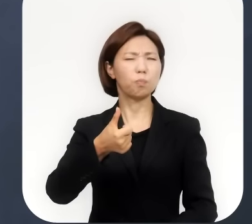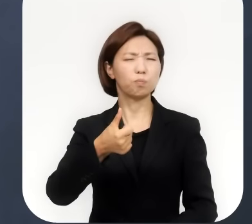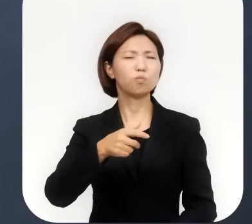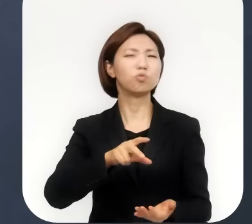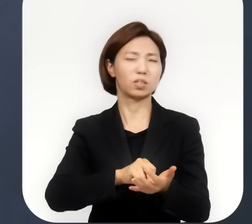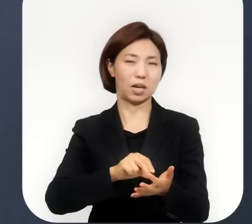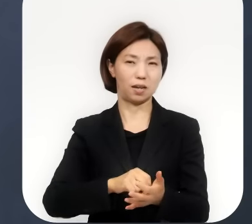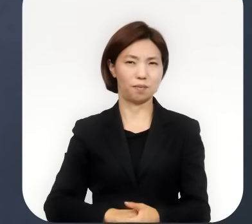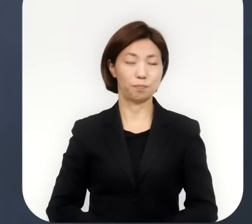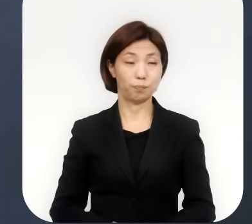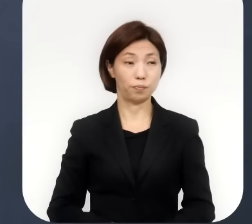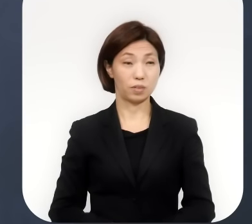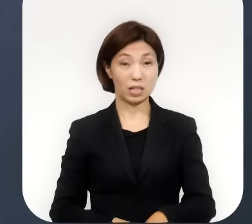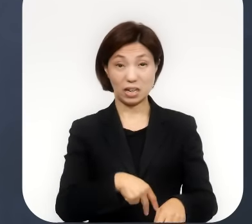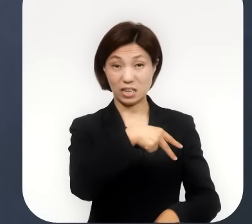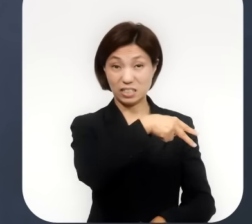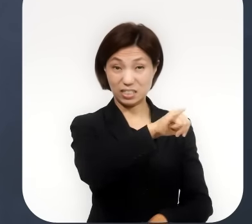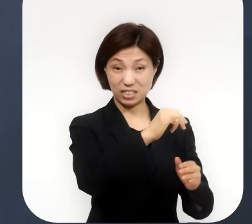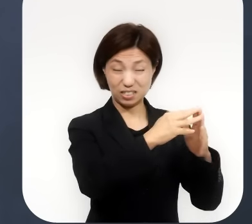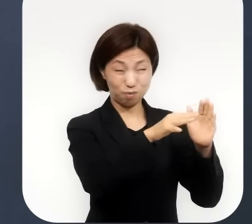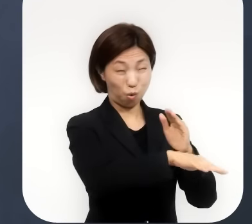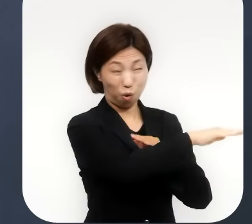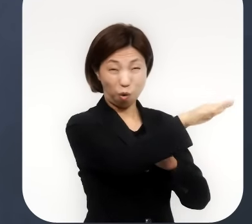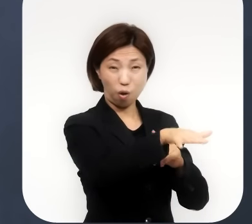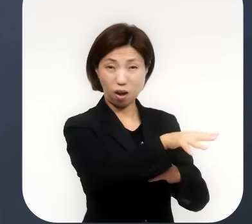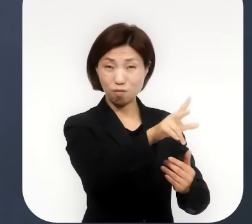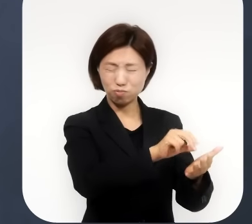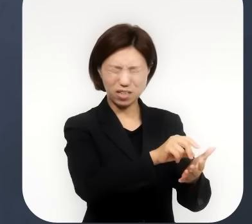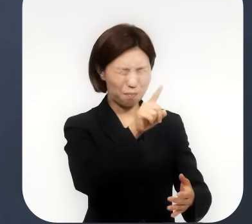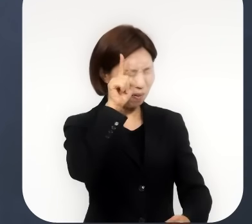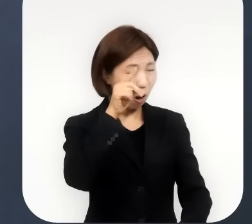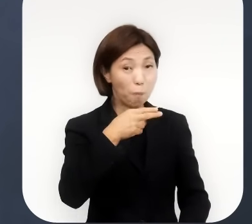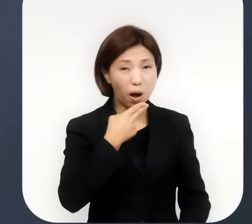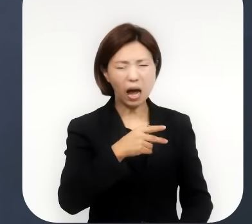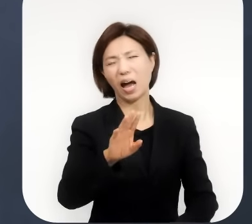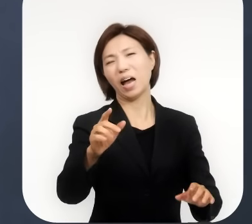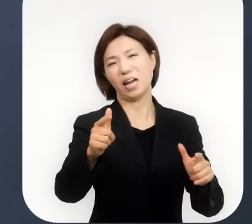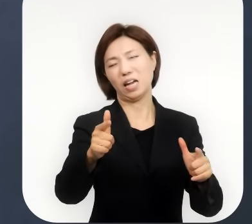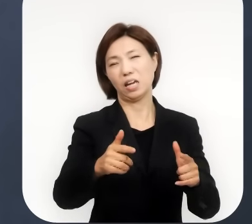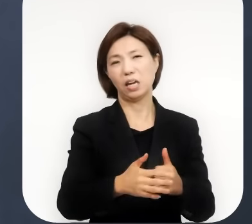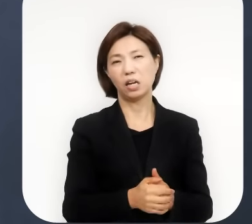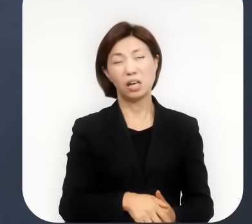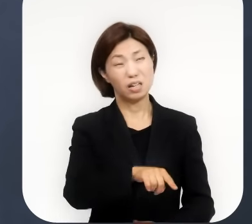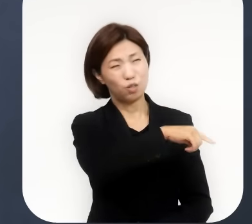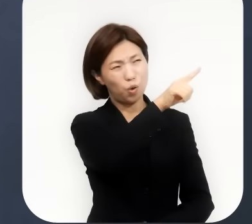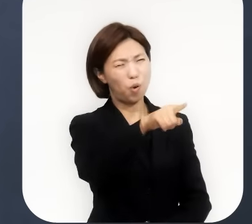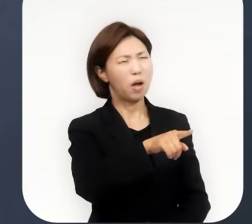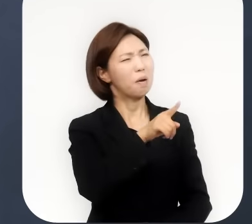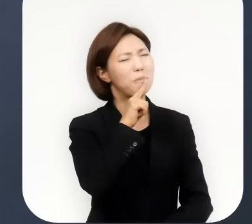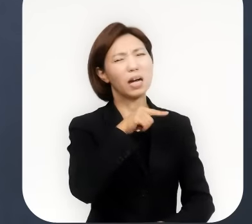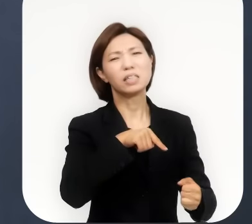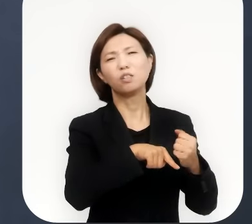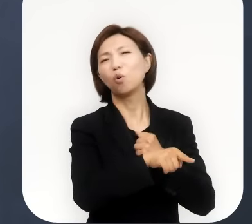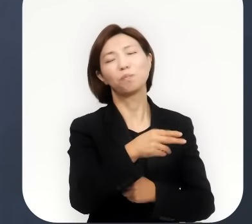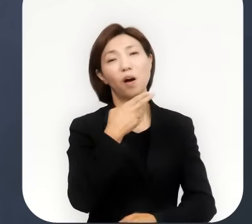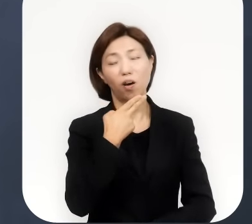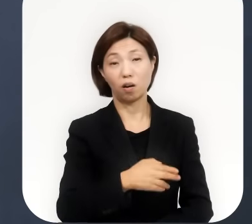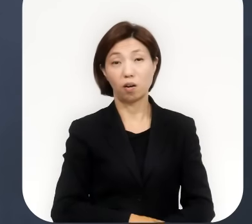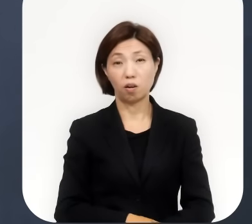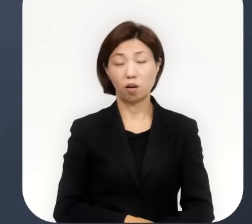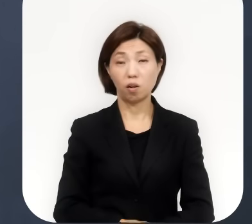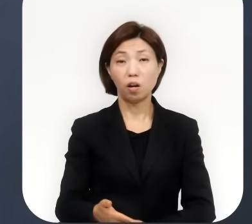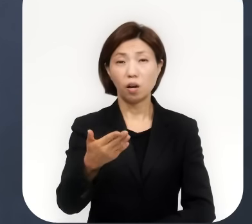문제가 있다 그들이 없다는 얘기는 아니에요 그들이 문제가 없다는 얘기라 이거는 그 사람을 논할 지금